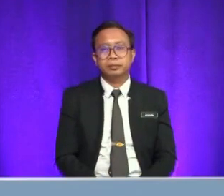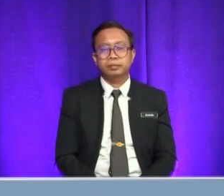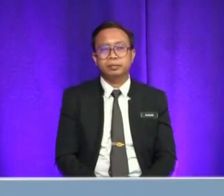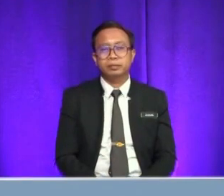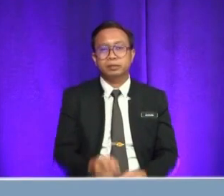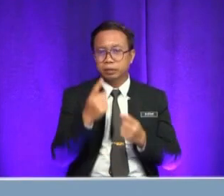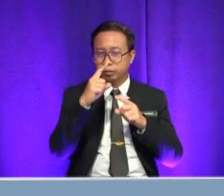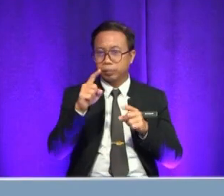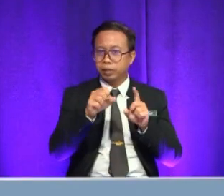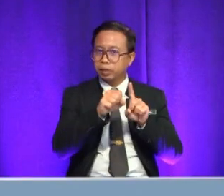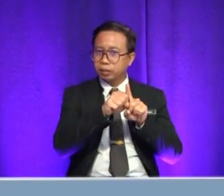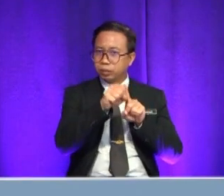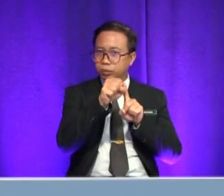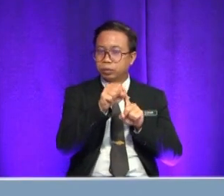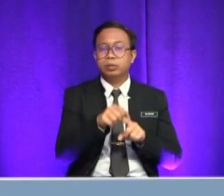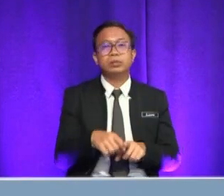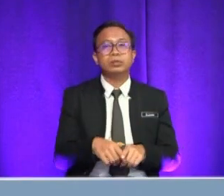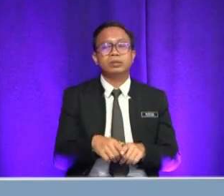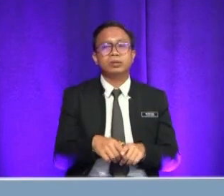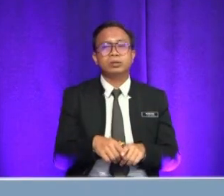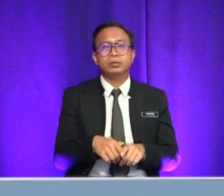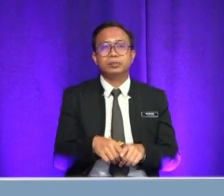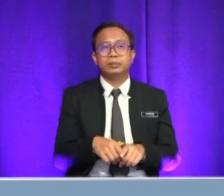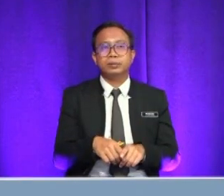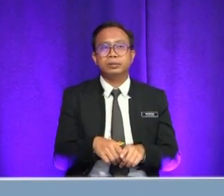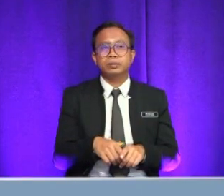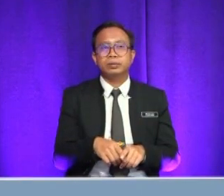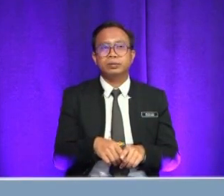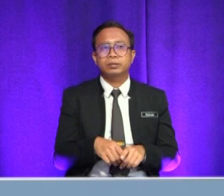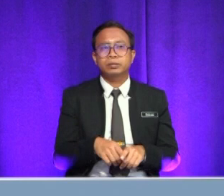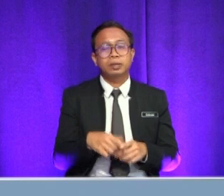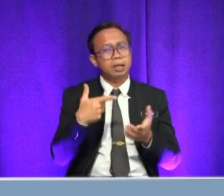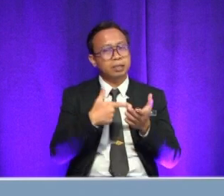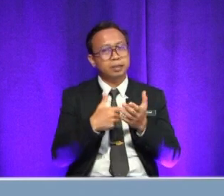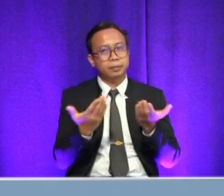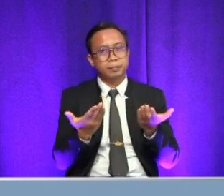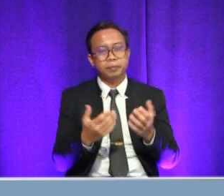Jawapan dia laras suhu. Okey, laras suhu betul. Okey, lagi?